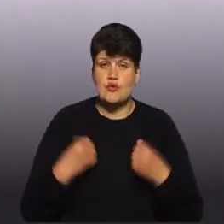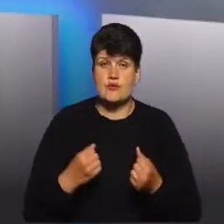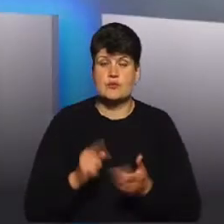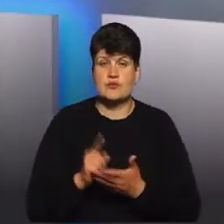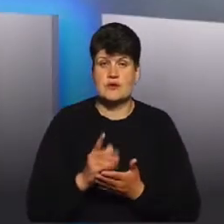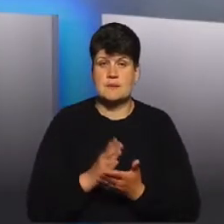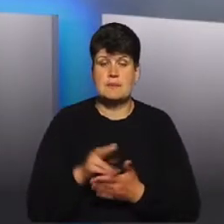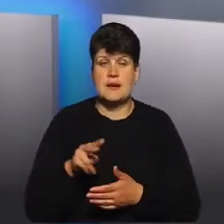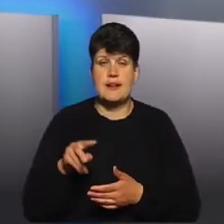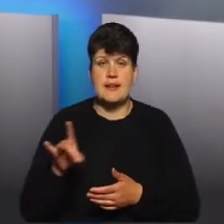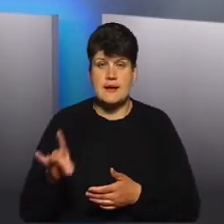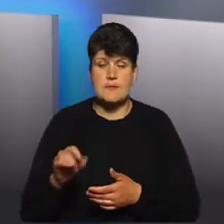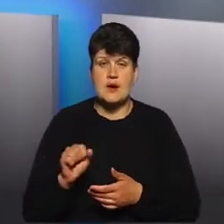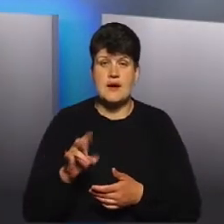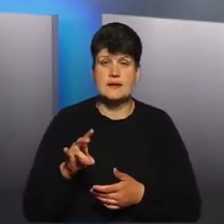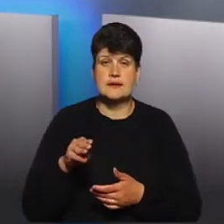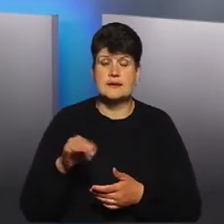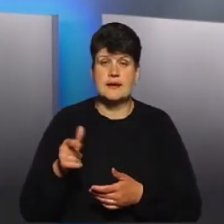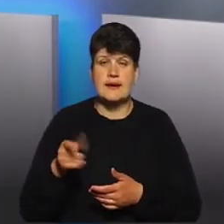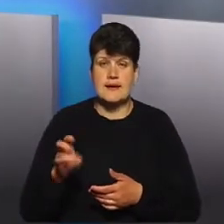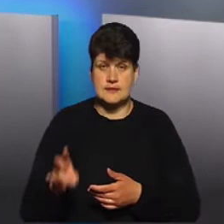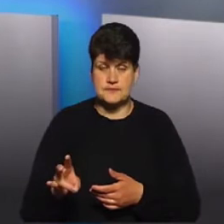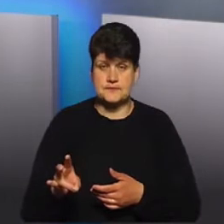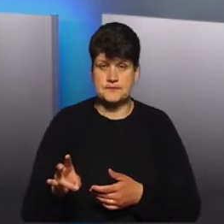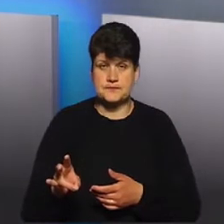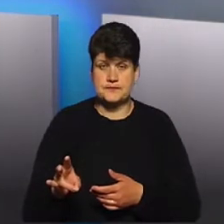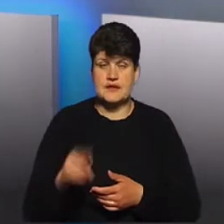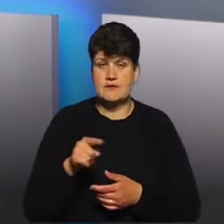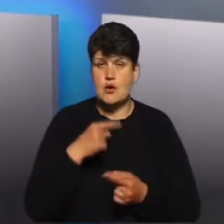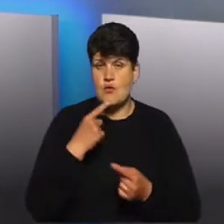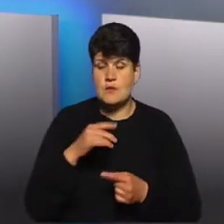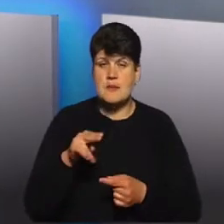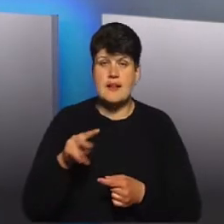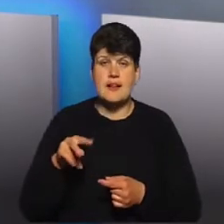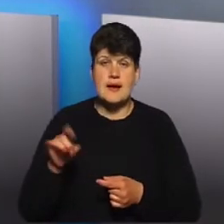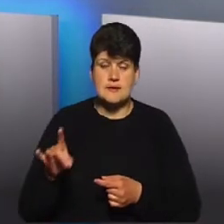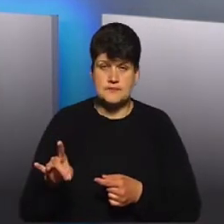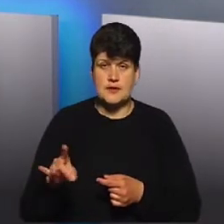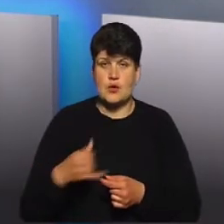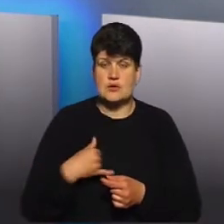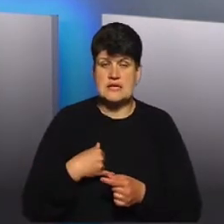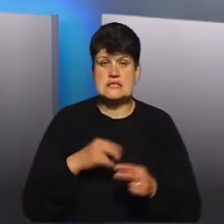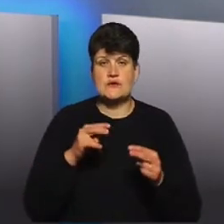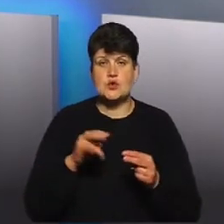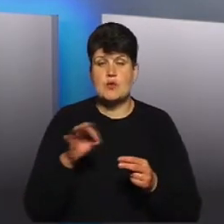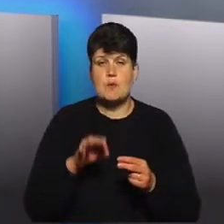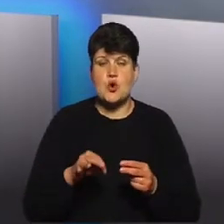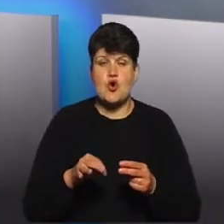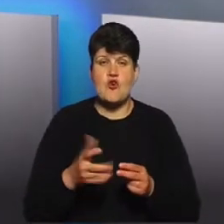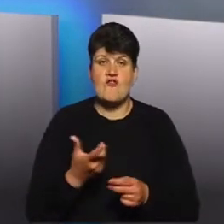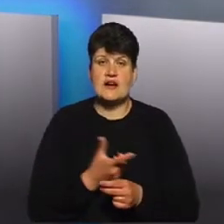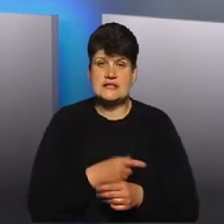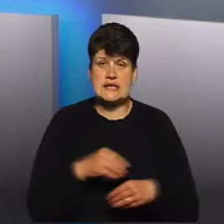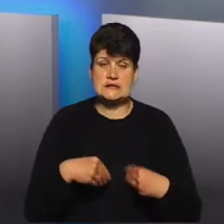антиген. До речі, ви говорите про ПЛР, а в нас вже от свідоцтва про вакцинацію видають тим, хто двічі вже вакцинований.